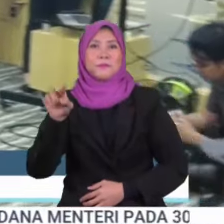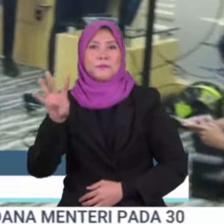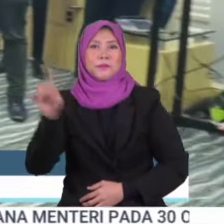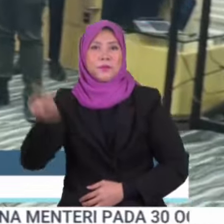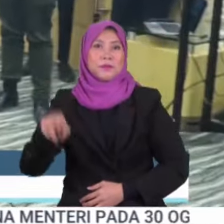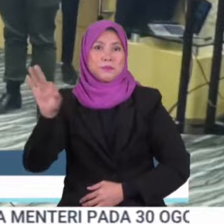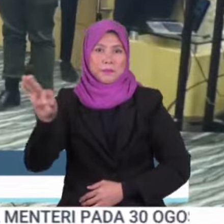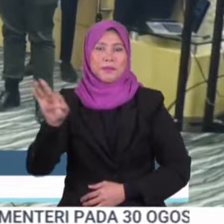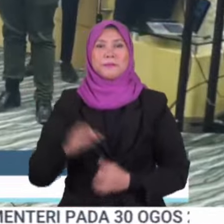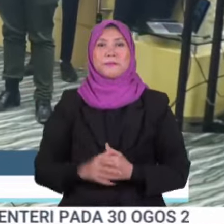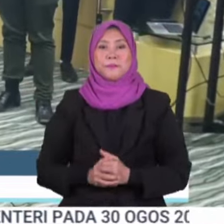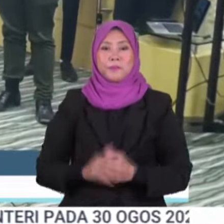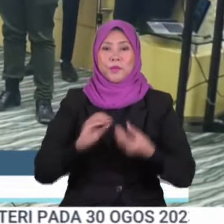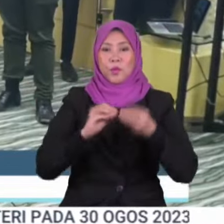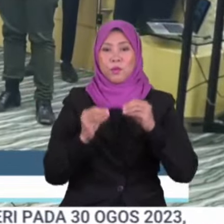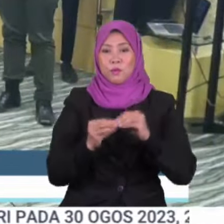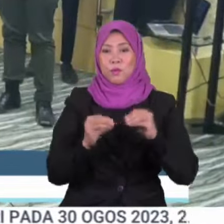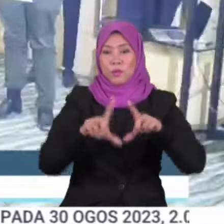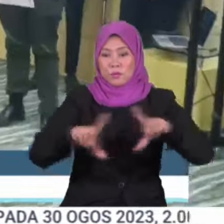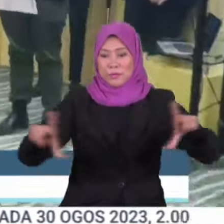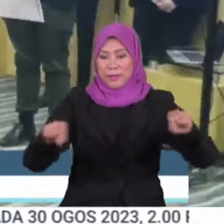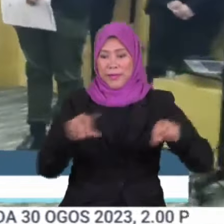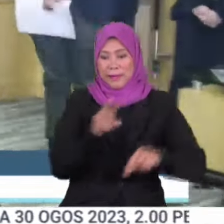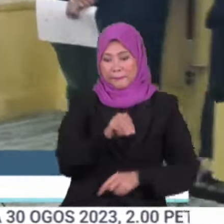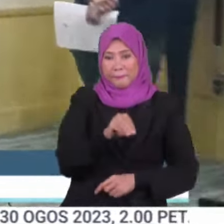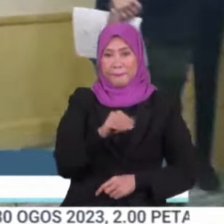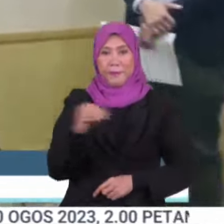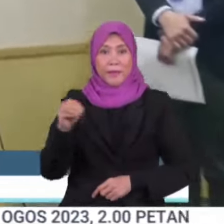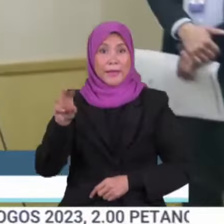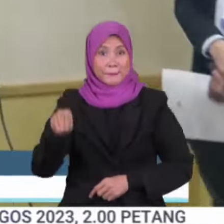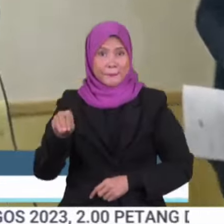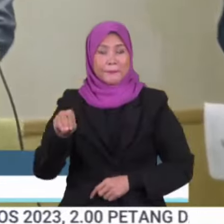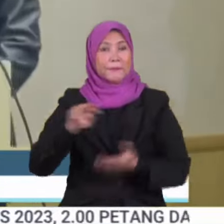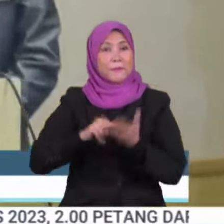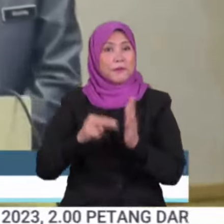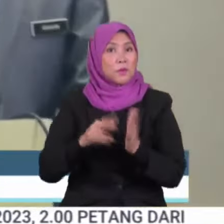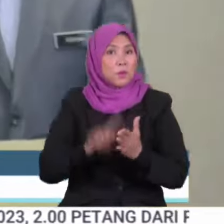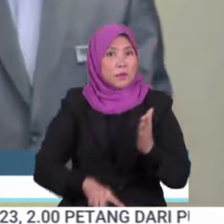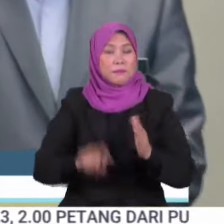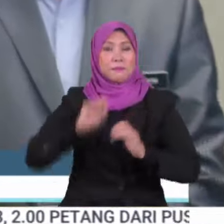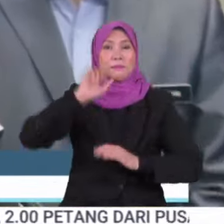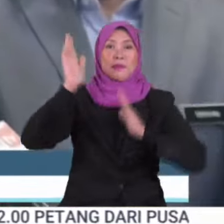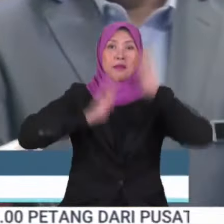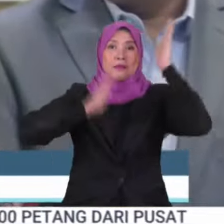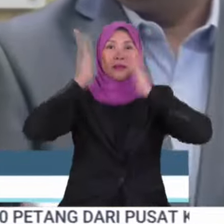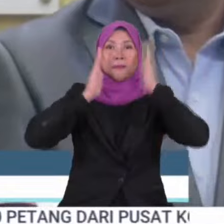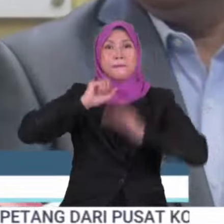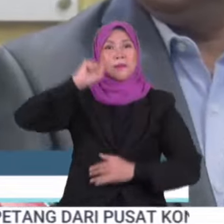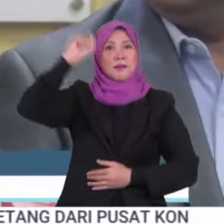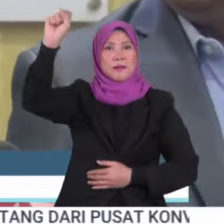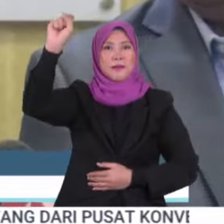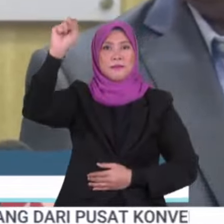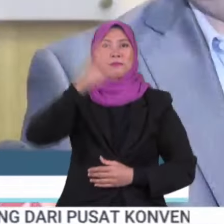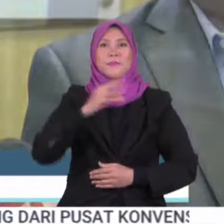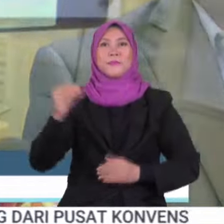dan seni Luk berkata nomor seri mm tersebut membawa maksud mengisi kemerdekaan